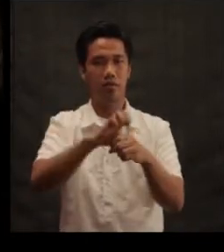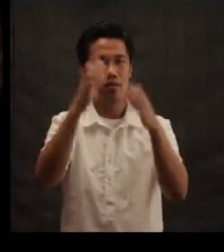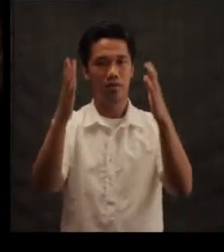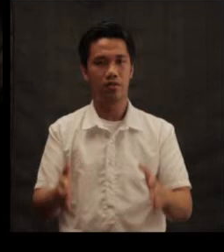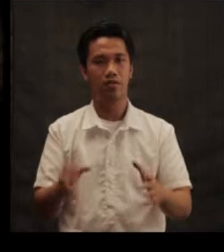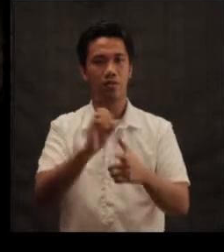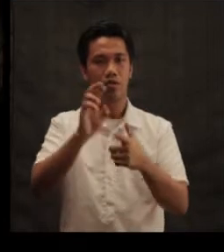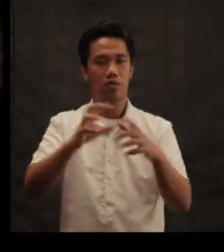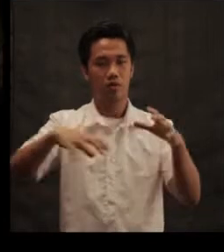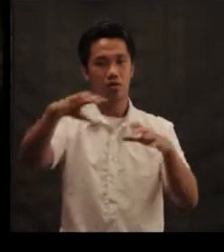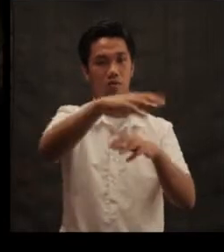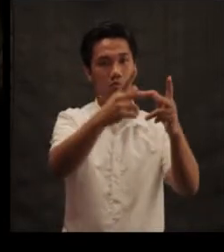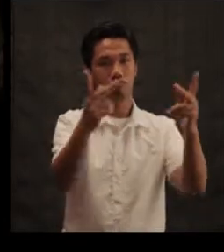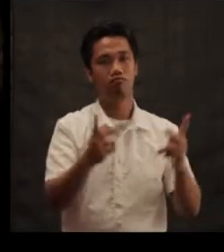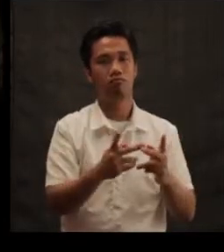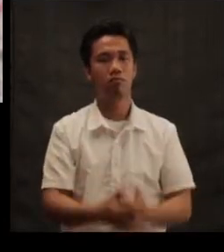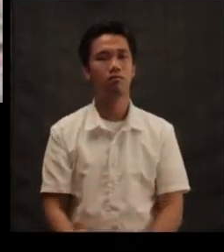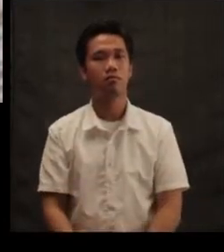kaya sa mga satellite sites.